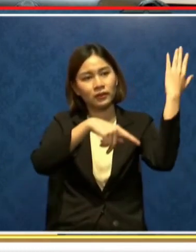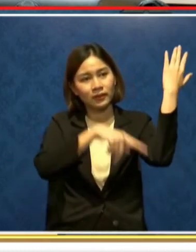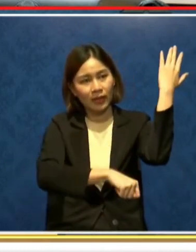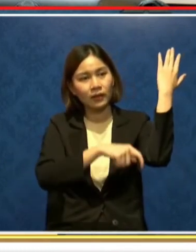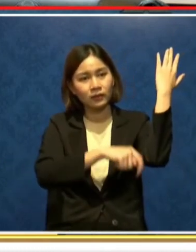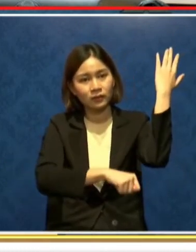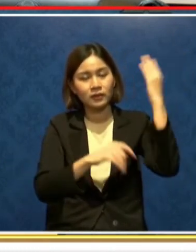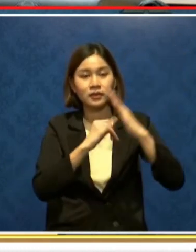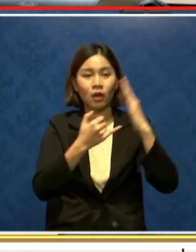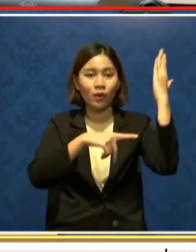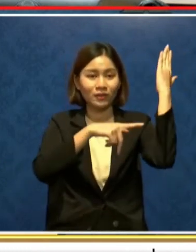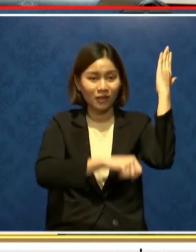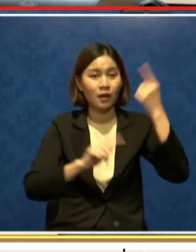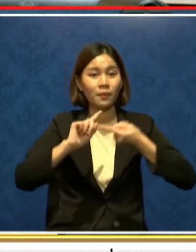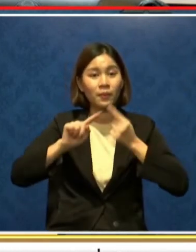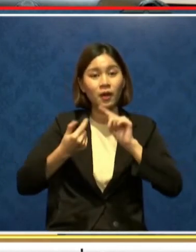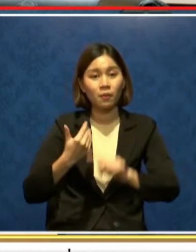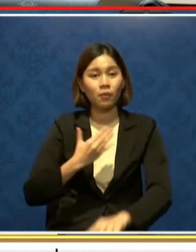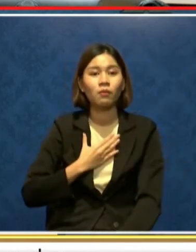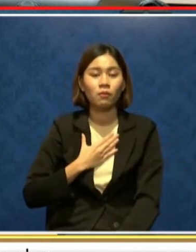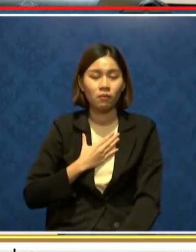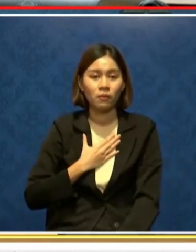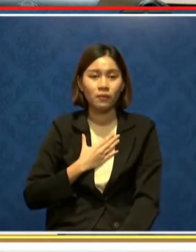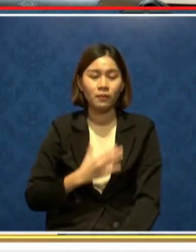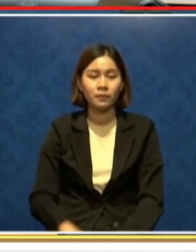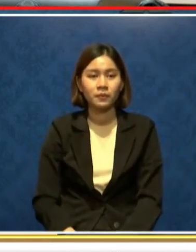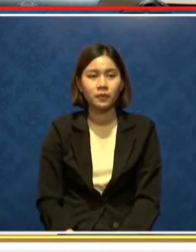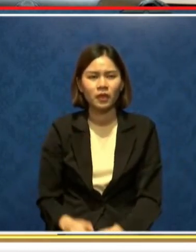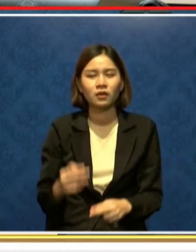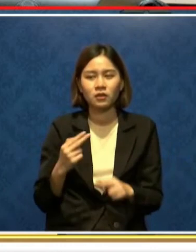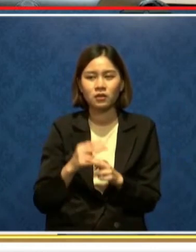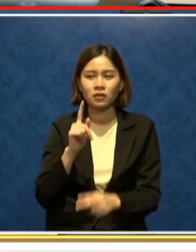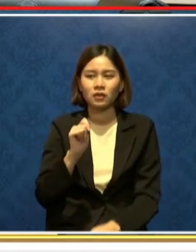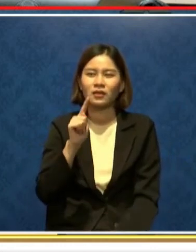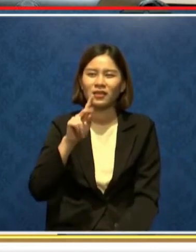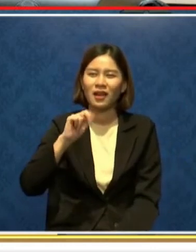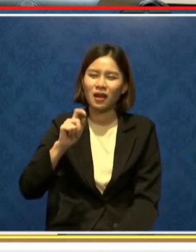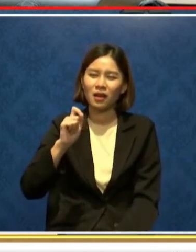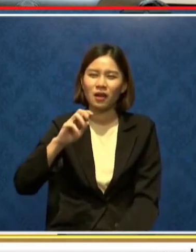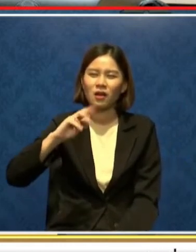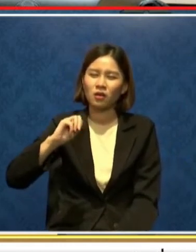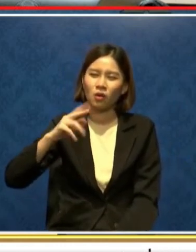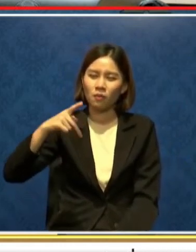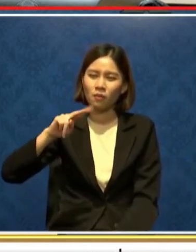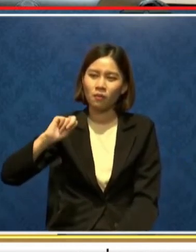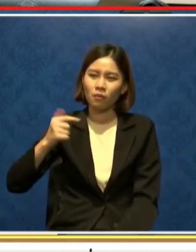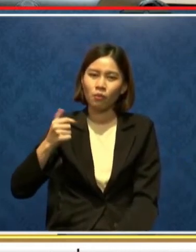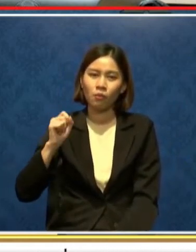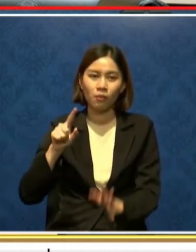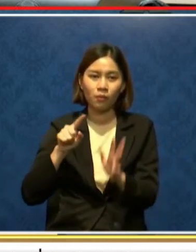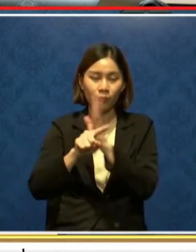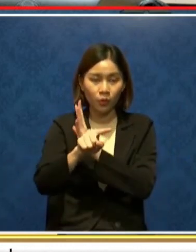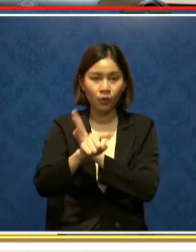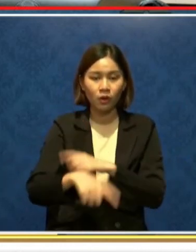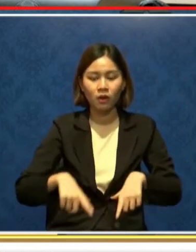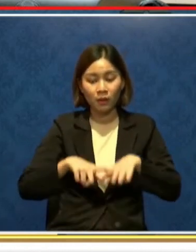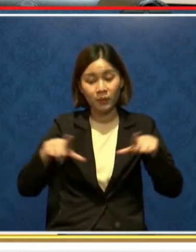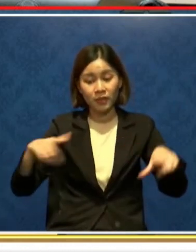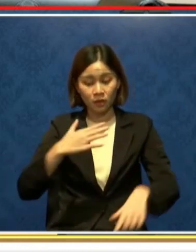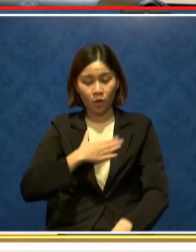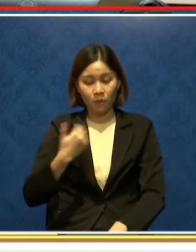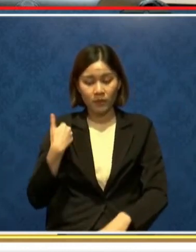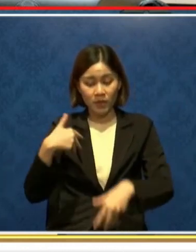ครับจังหวัดตรังเพื่อนผมอ่ะครับท่านถนอมพงษ์หลีกภัยบอกผมว่าในพื้นที่ของท่านมีอยู่ประมาณ